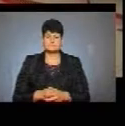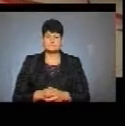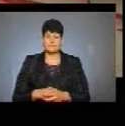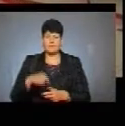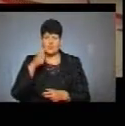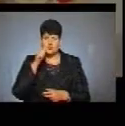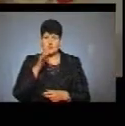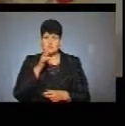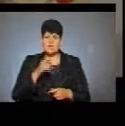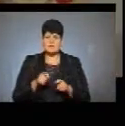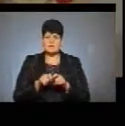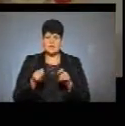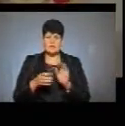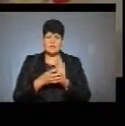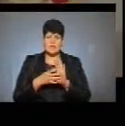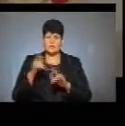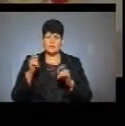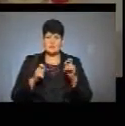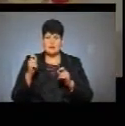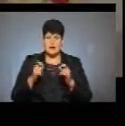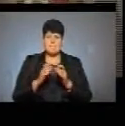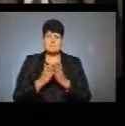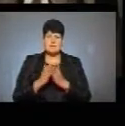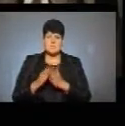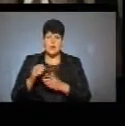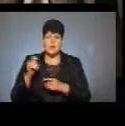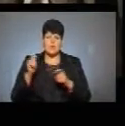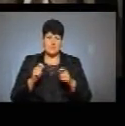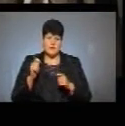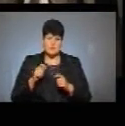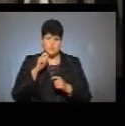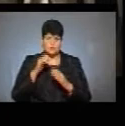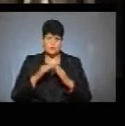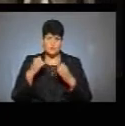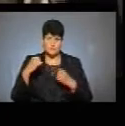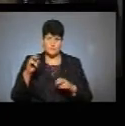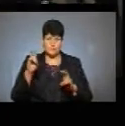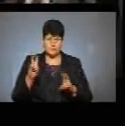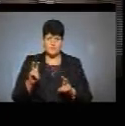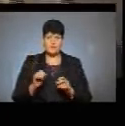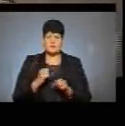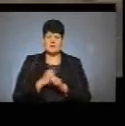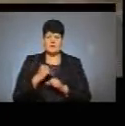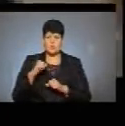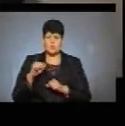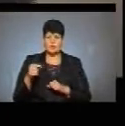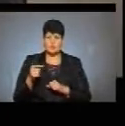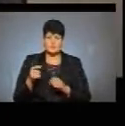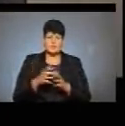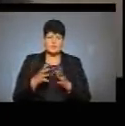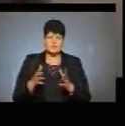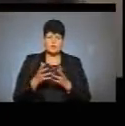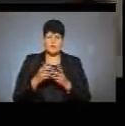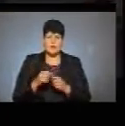Вчора під час відкриття 9-го фестивалю «Бібліофест» в Українському домі «Перемога» бібліотекарі встановили рекорд Тернополя із найбільшої